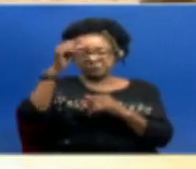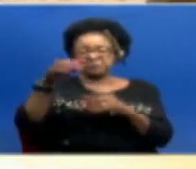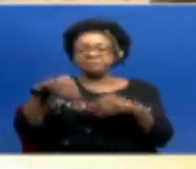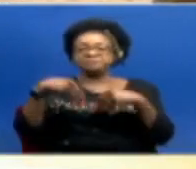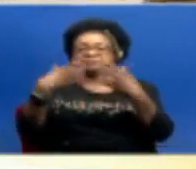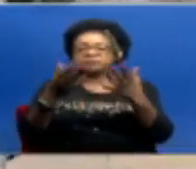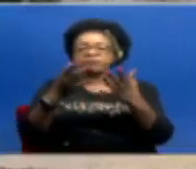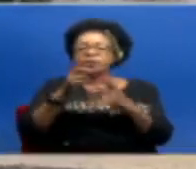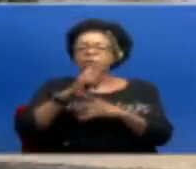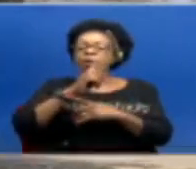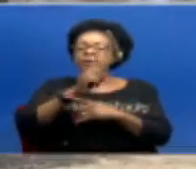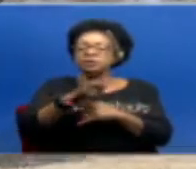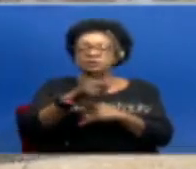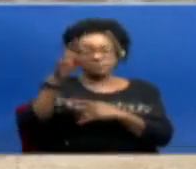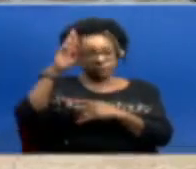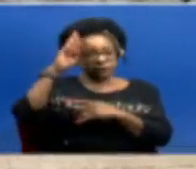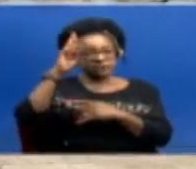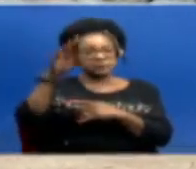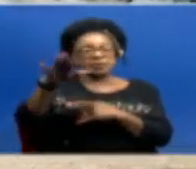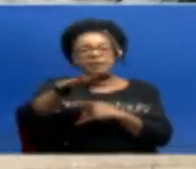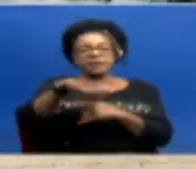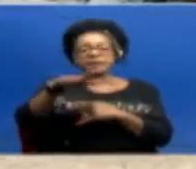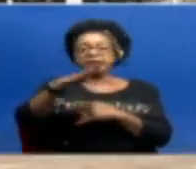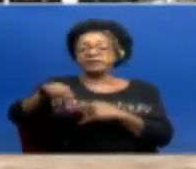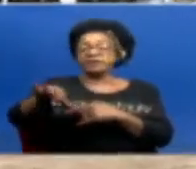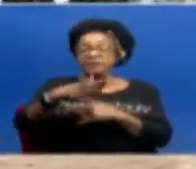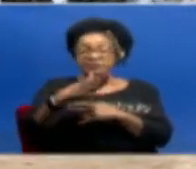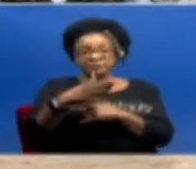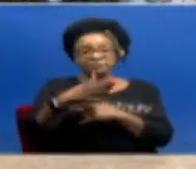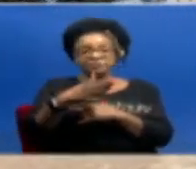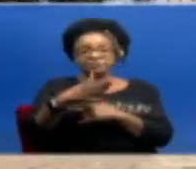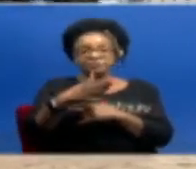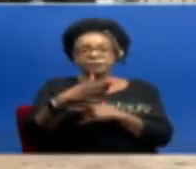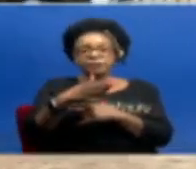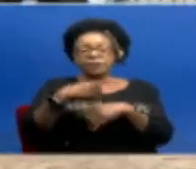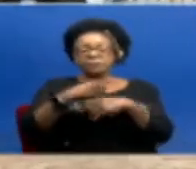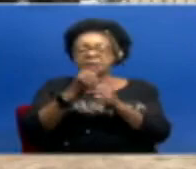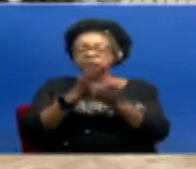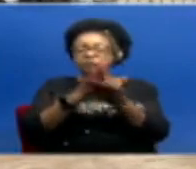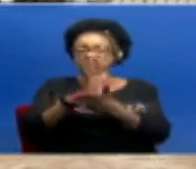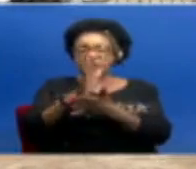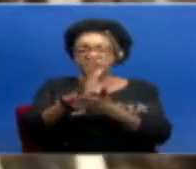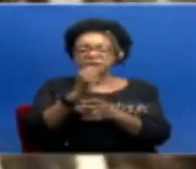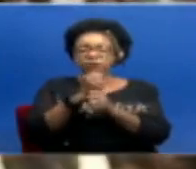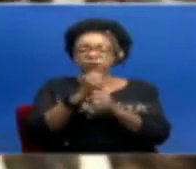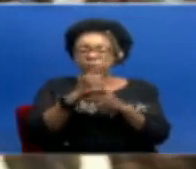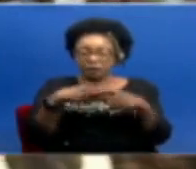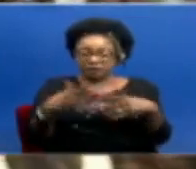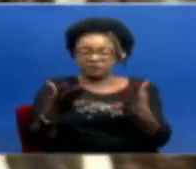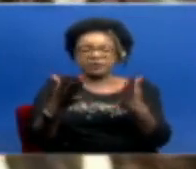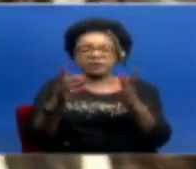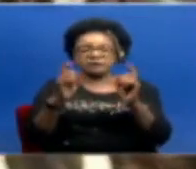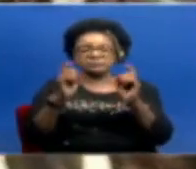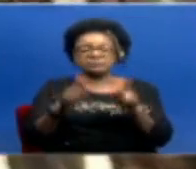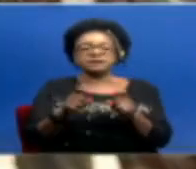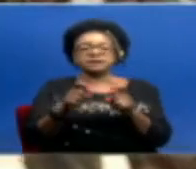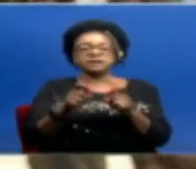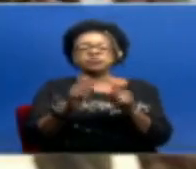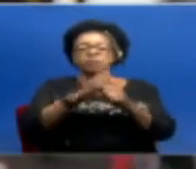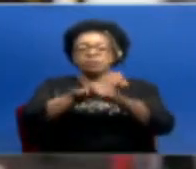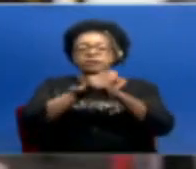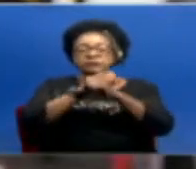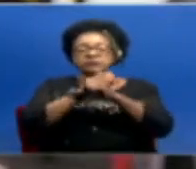na silaha polisi katika maeneo ya kaskazini mwa nchi kuhakikisha kuwa wanafanya liwezekanalo kulinda uhai na mali ya